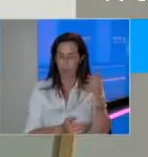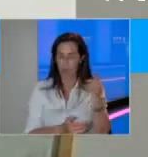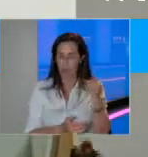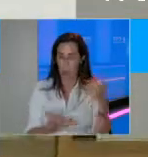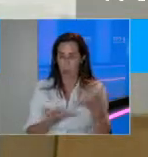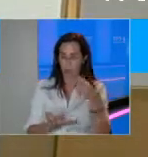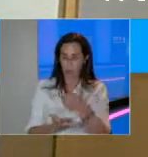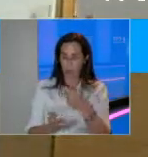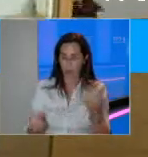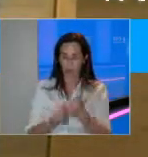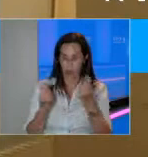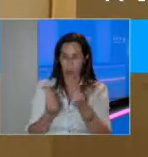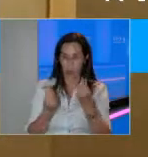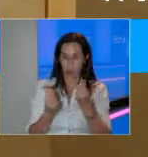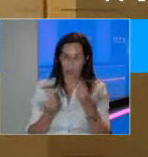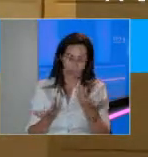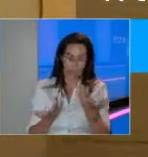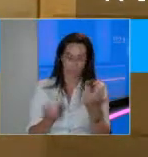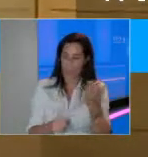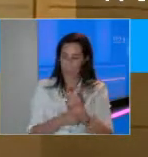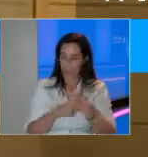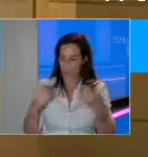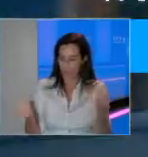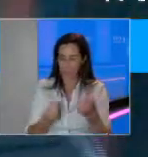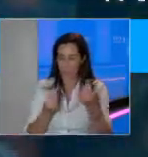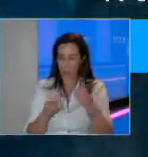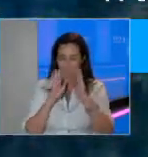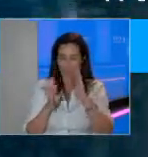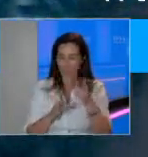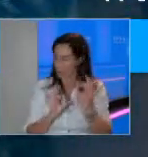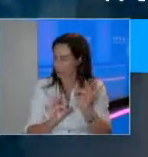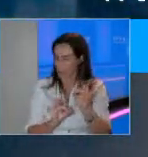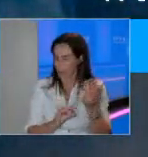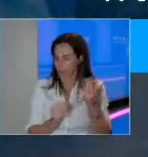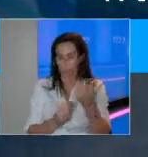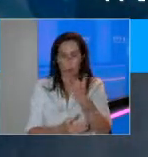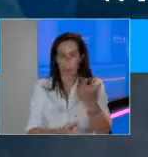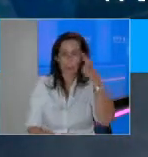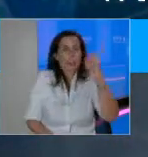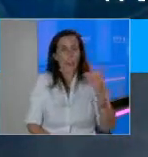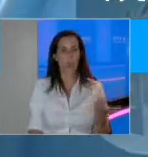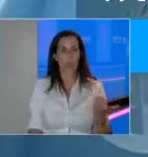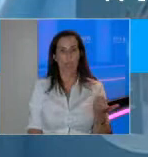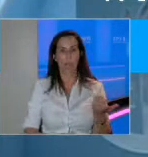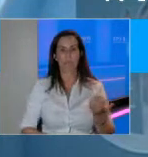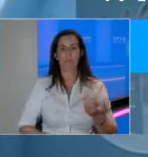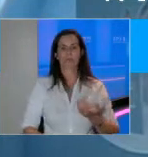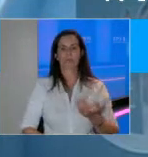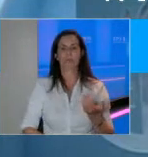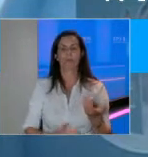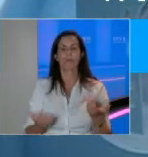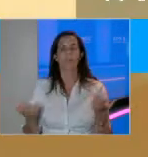אותם למעשים, זאת אומרת, עשה כל מיני מעשים ברשת, באמת פסולים, ומי יודע